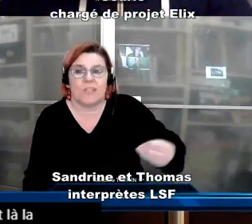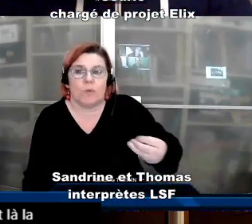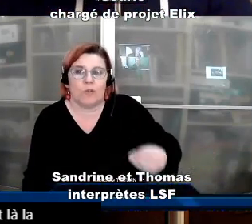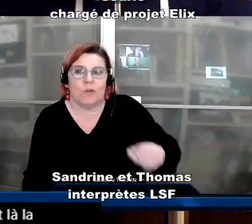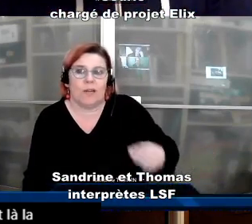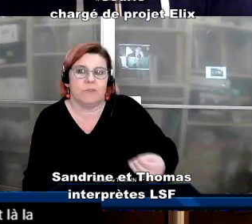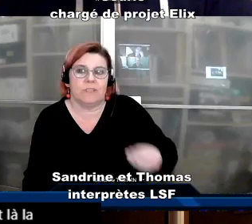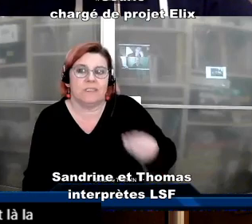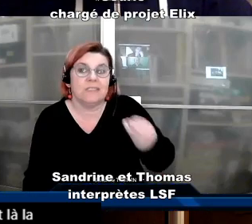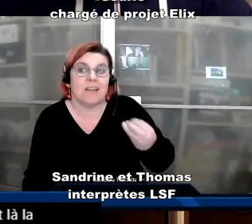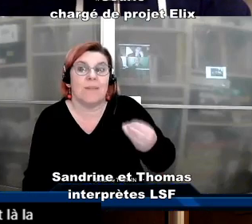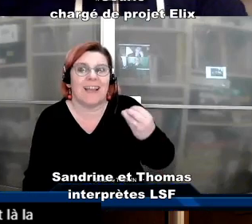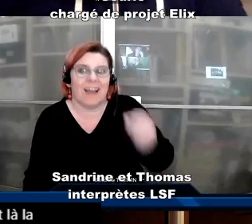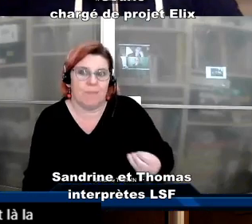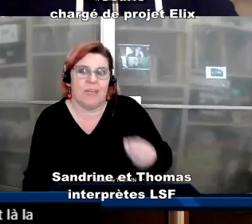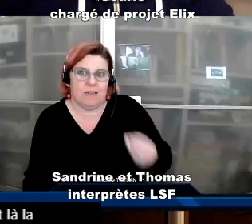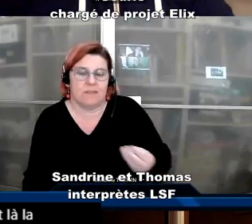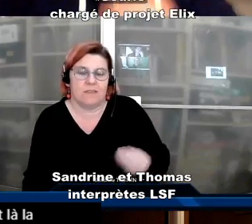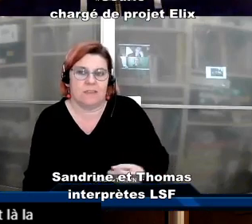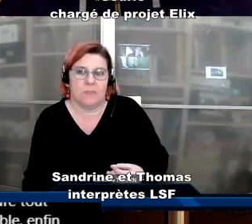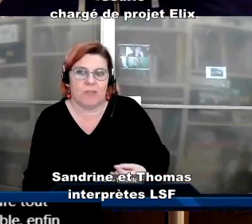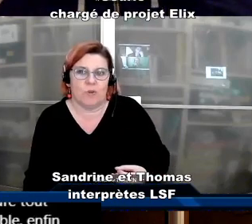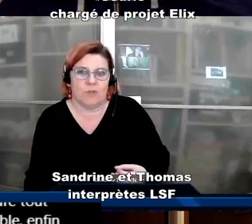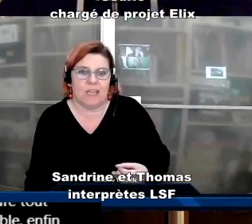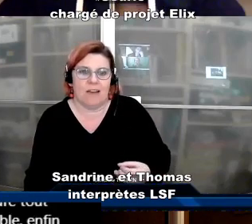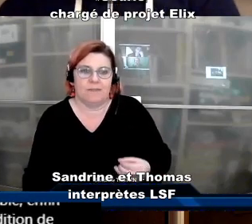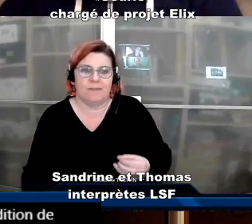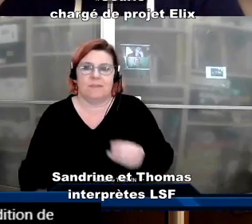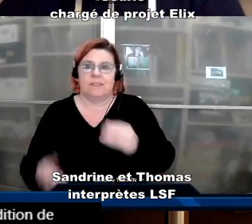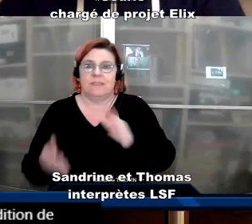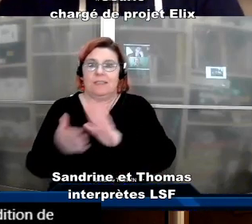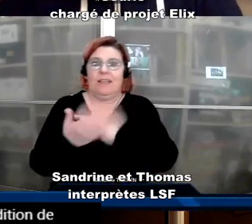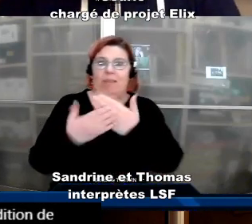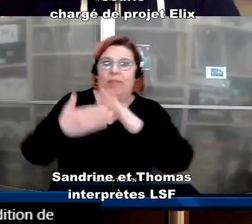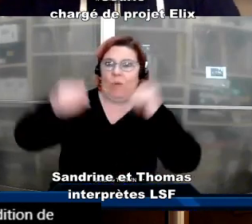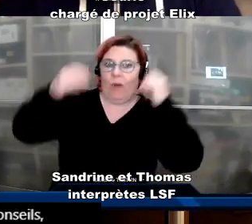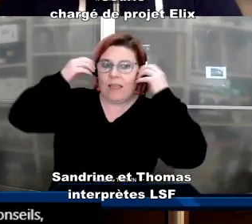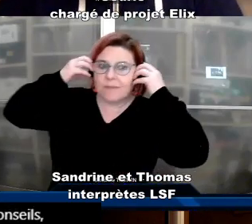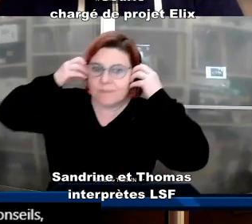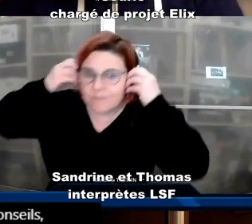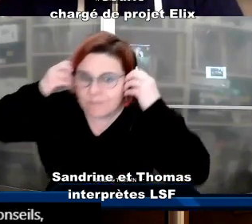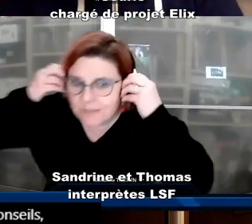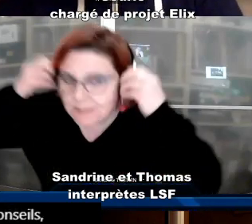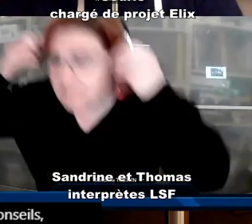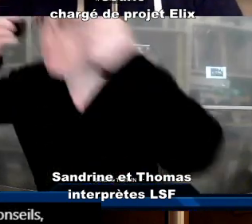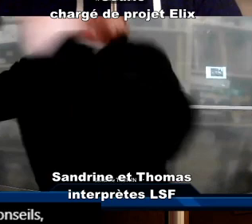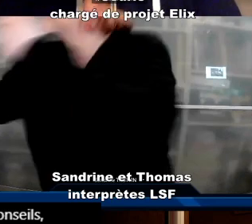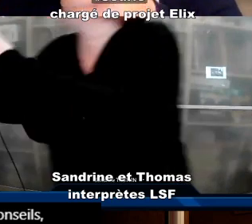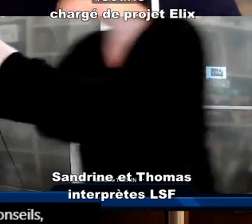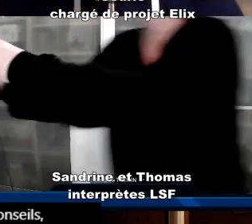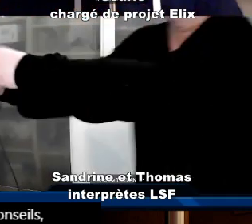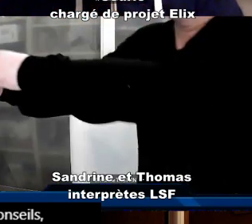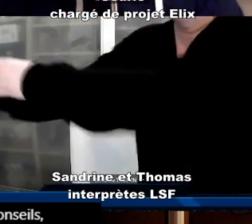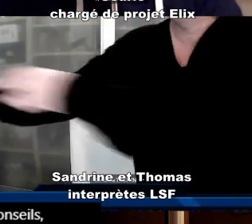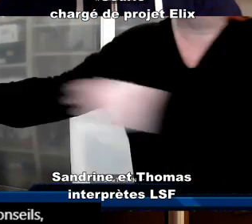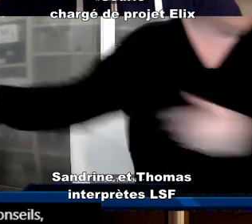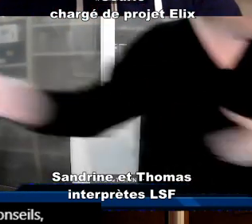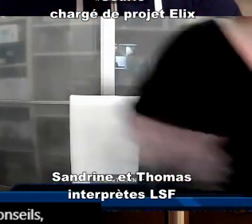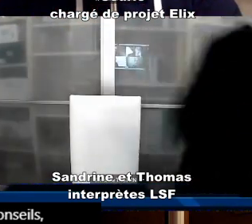Le plus important dans la langue des signes, c'est quand même la grammaire, ce qui est primordial. Bah, ça se voit. Moi, je débute et moi, je